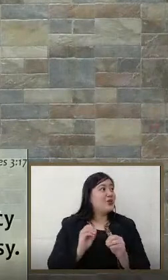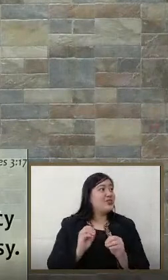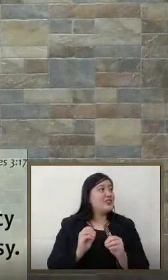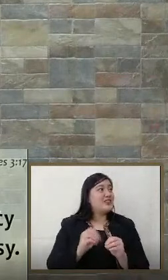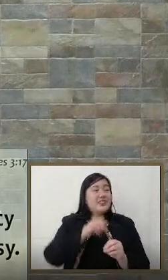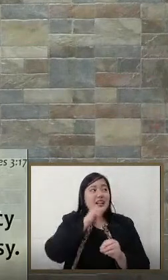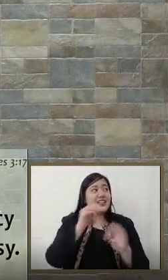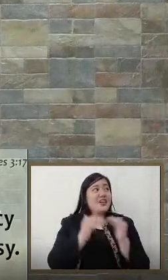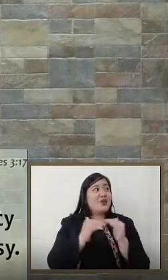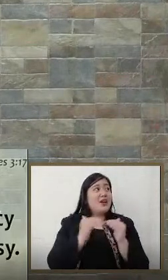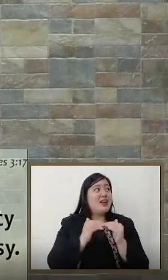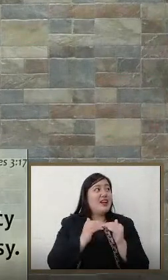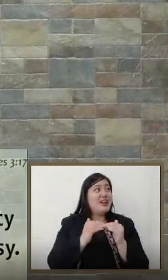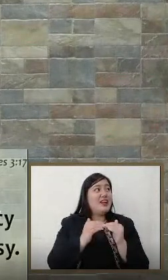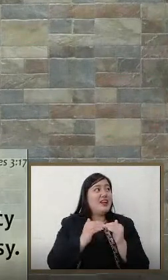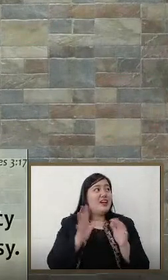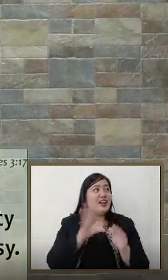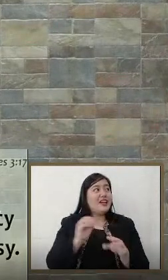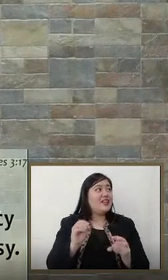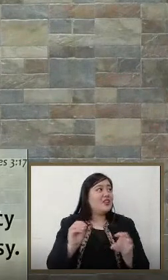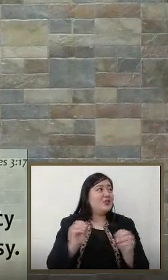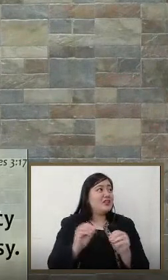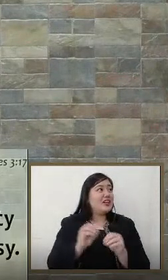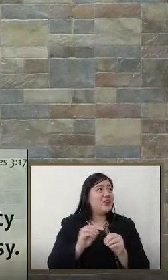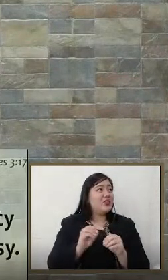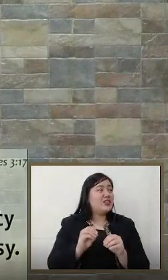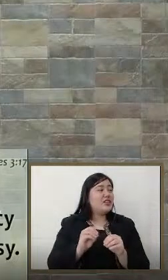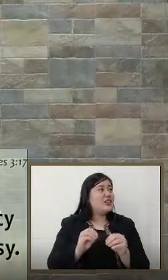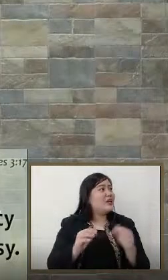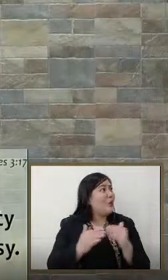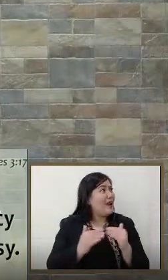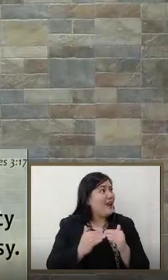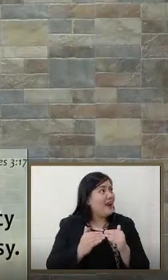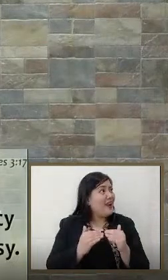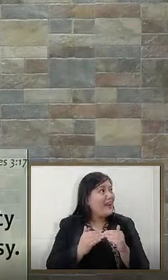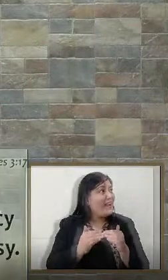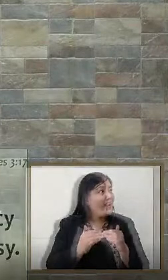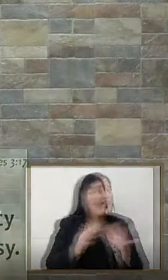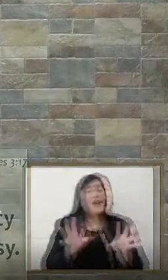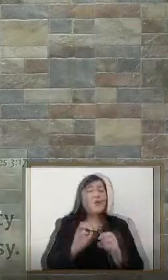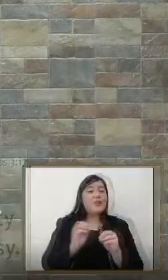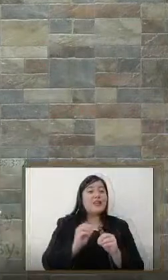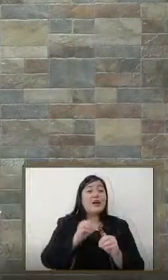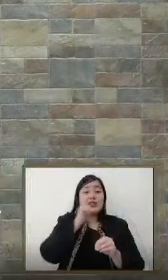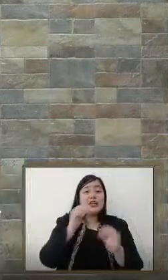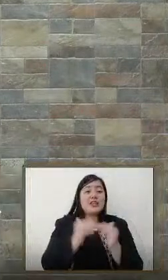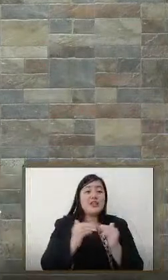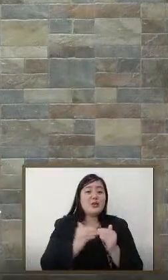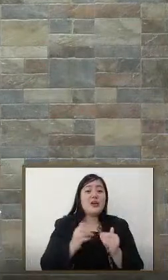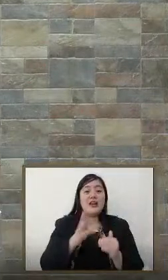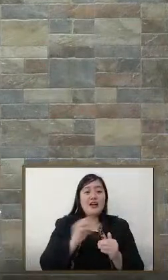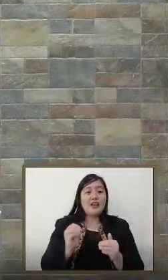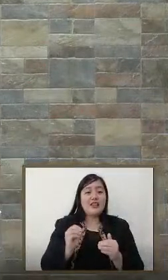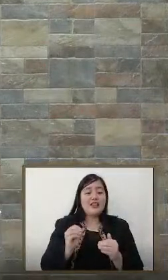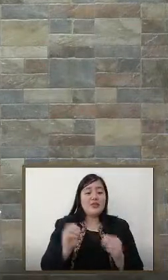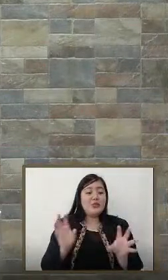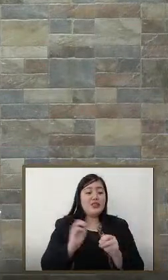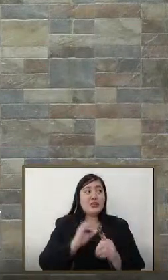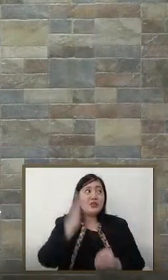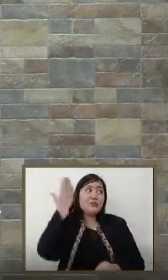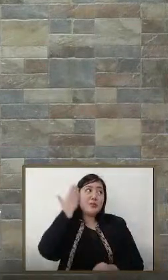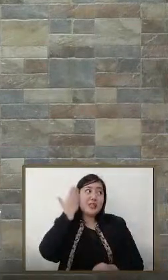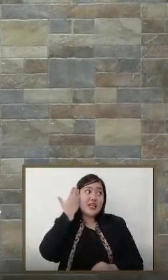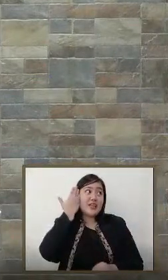that, kapag ka ikaw yung tao na may tinitignan sapagkat ito si ano ay medyo kaya pinapaboran,